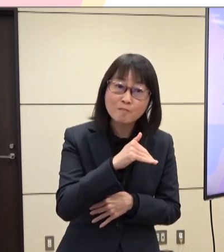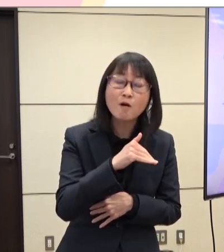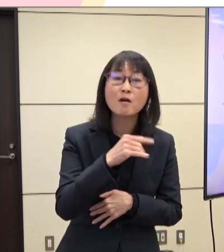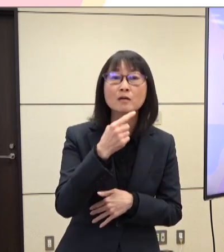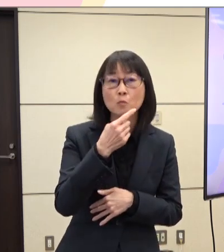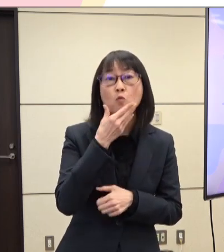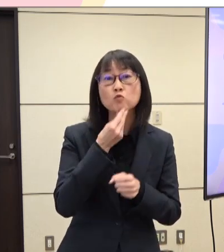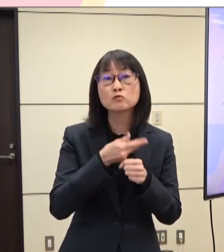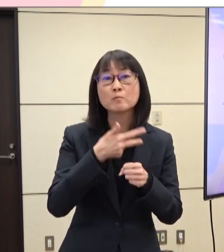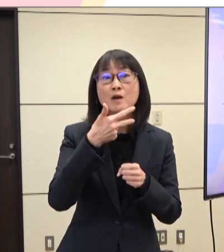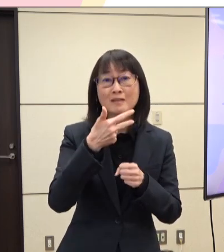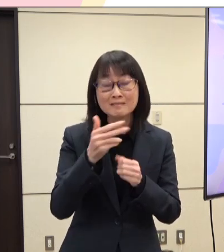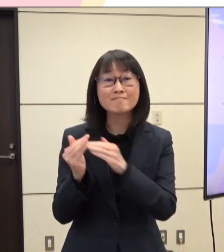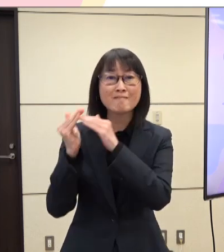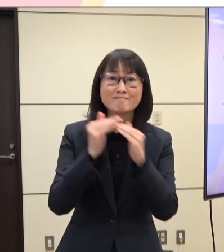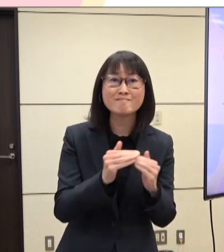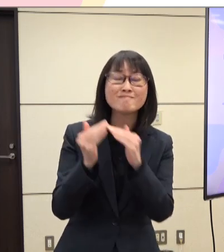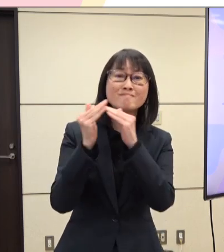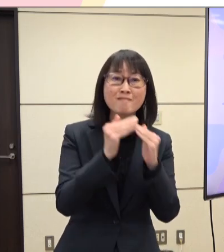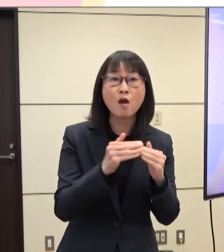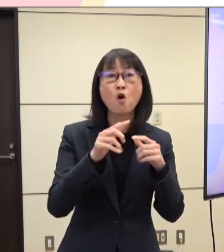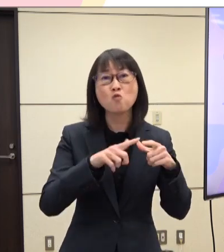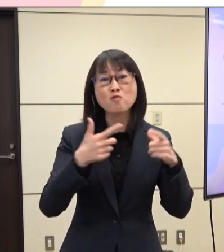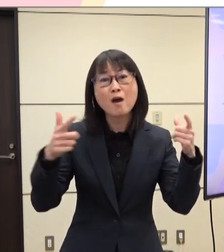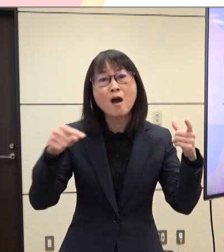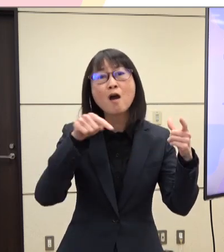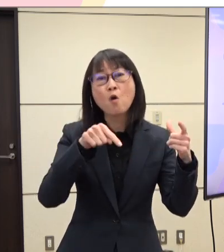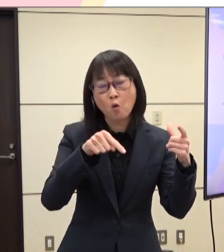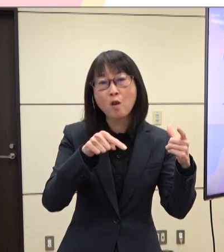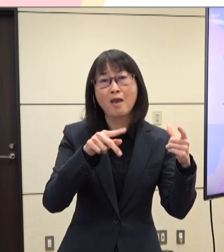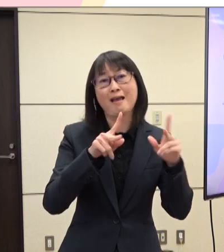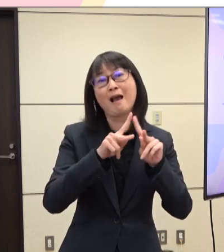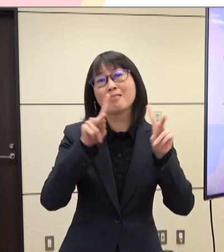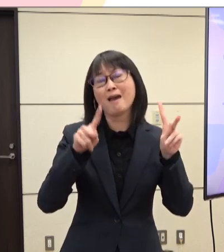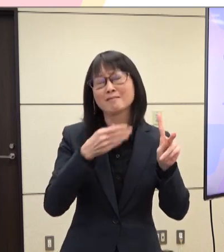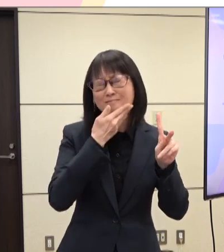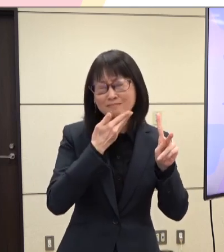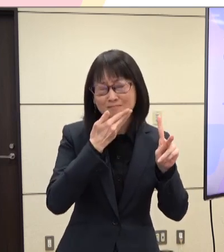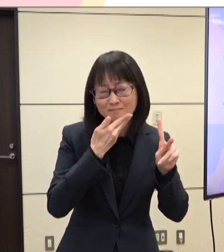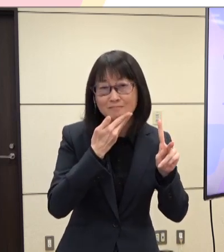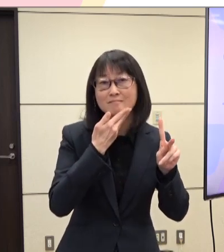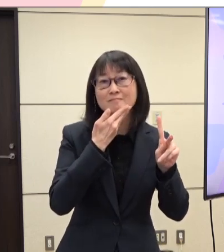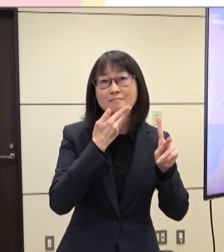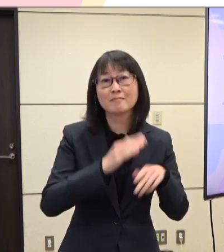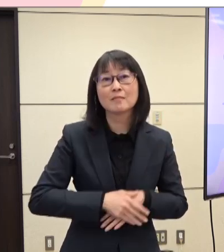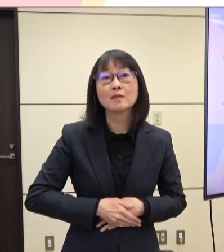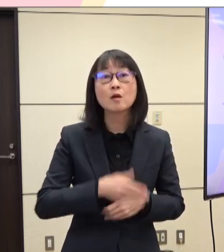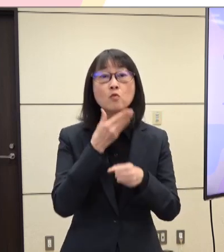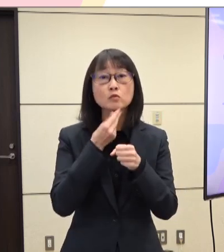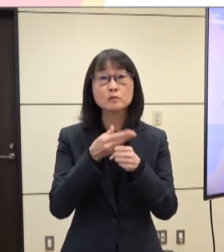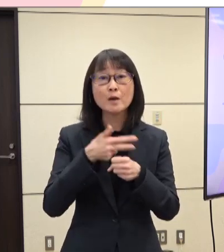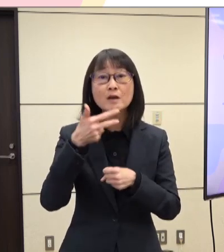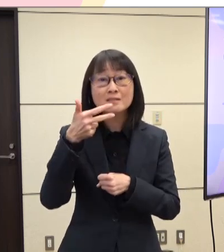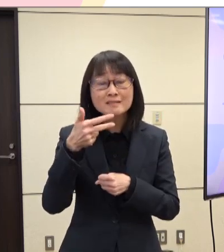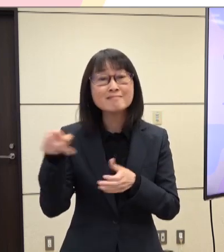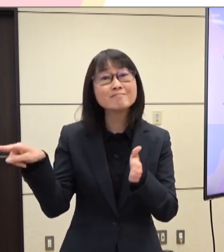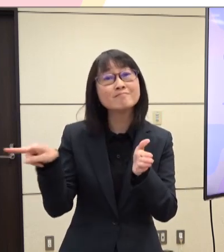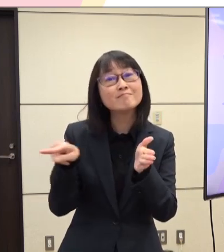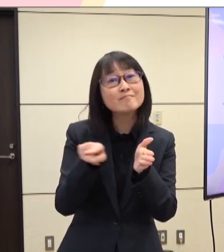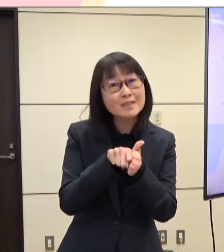とっても非常に重要な課題になっておりますが、まあ、福島市ではこれまで、福島スタ